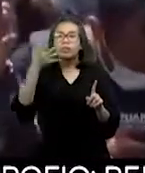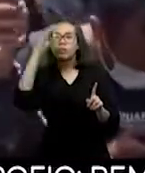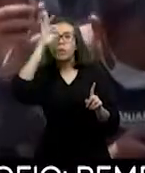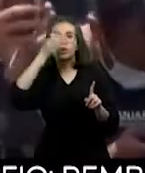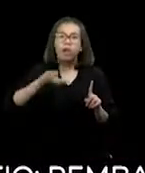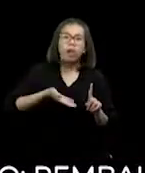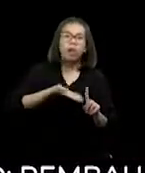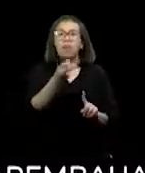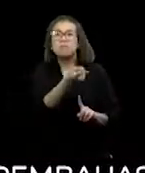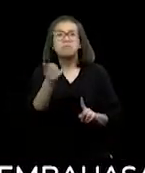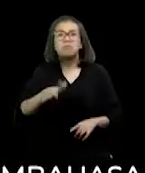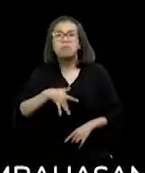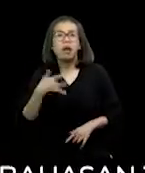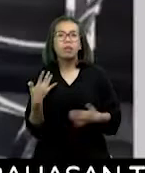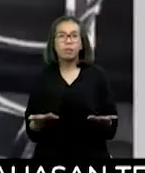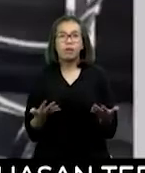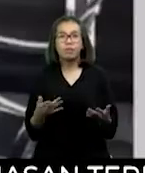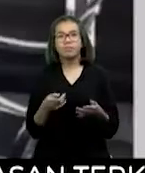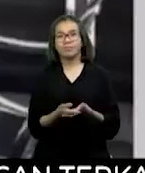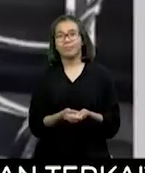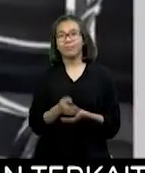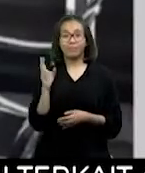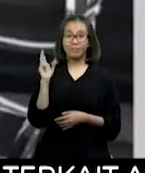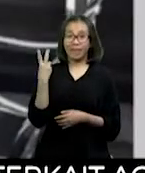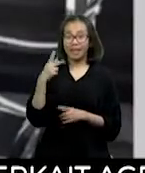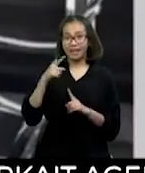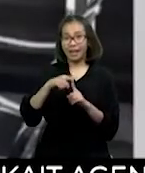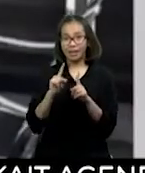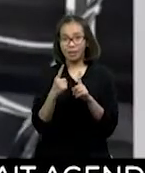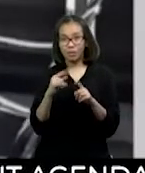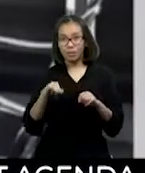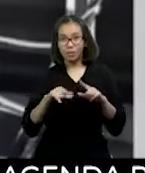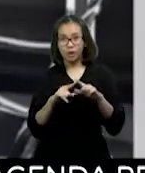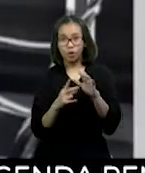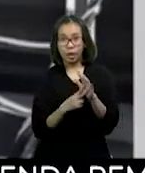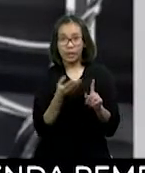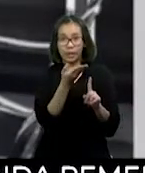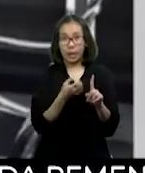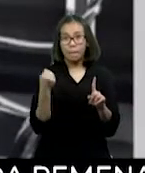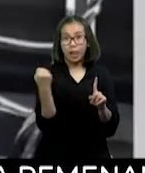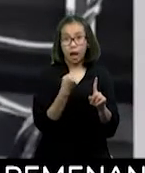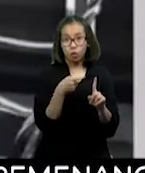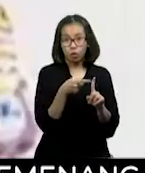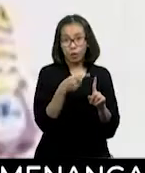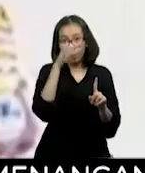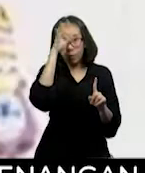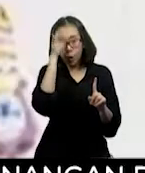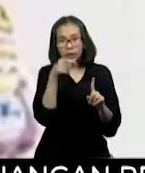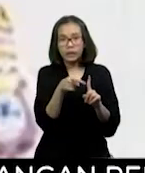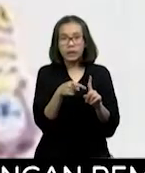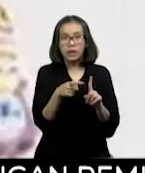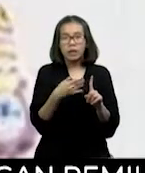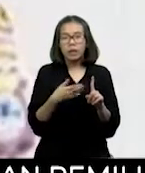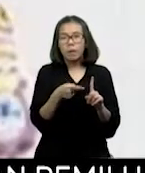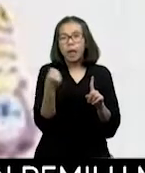kepolisian? Berdasarkan hasil putusan sidang 11 Januari lalu, pelaku pemerkosaan terhadap seorang mahasiswi berinisial D